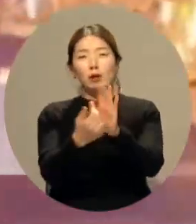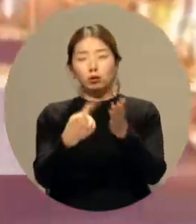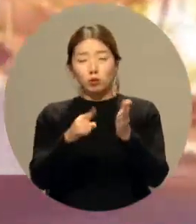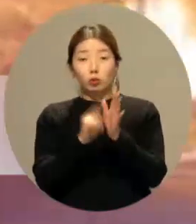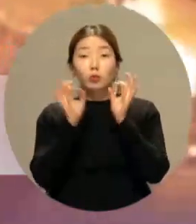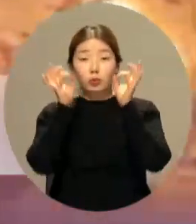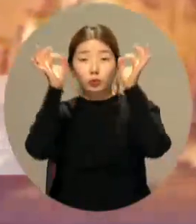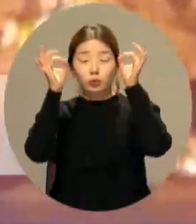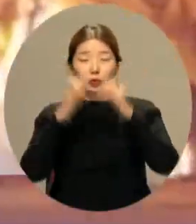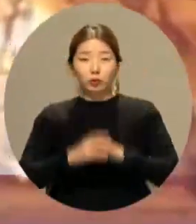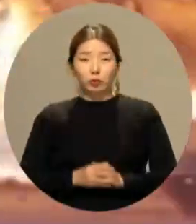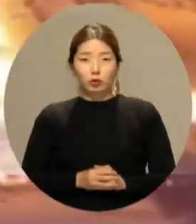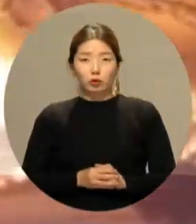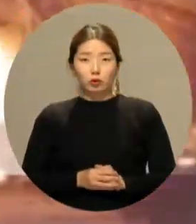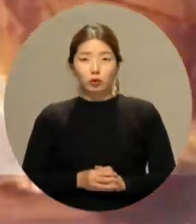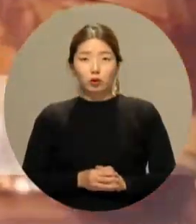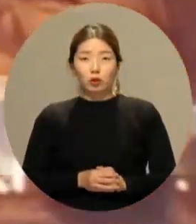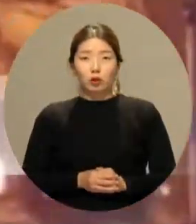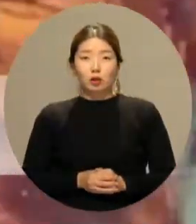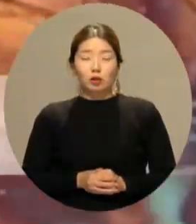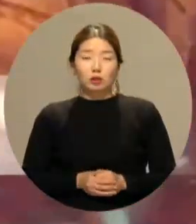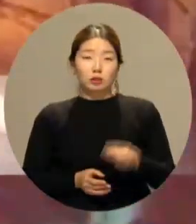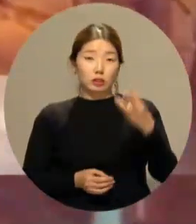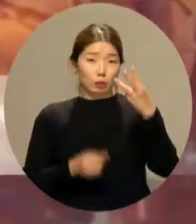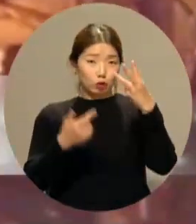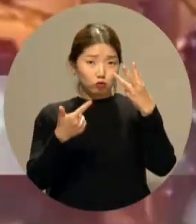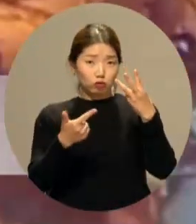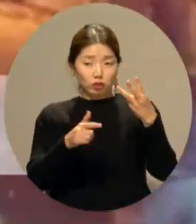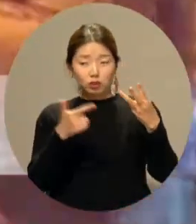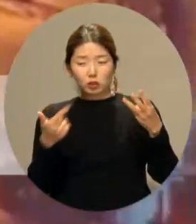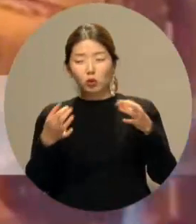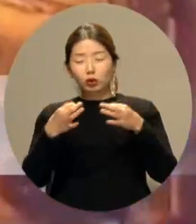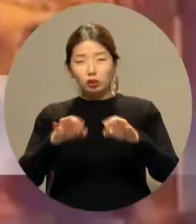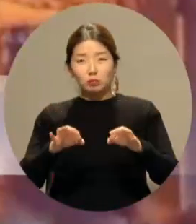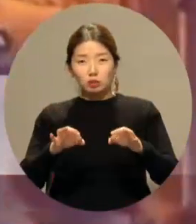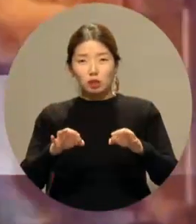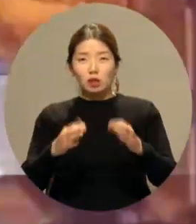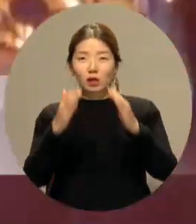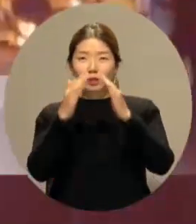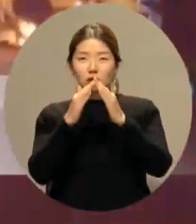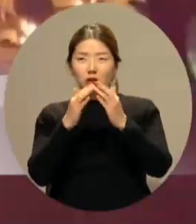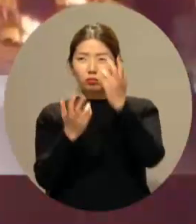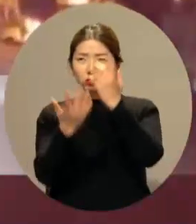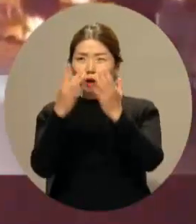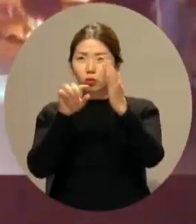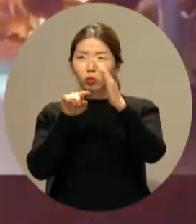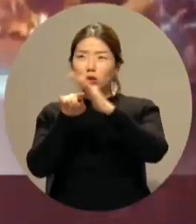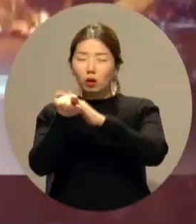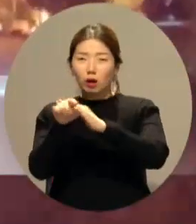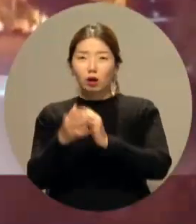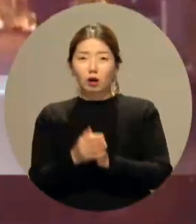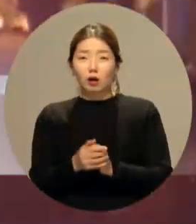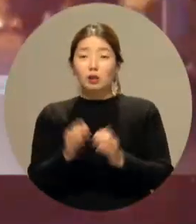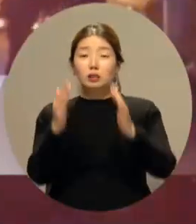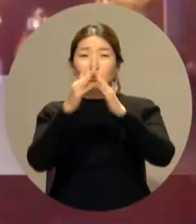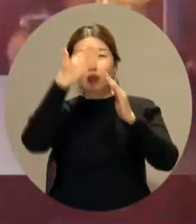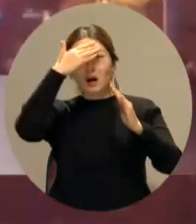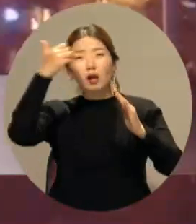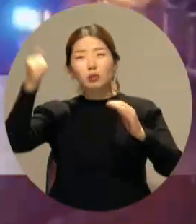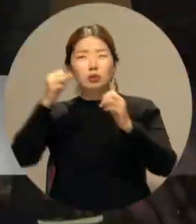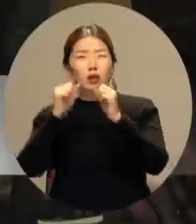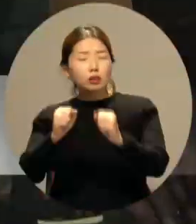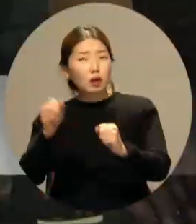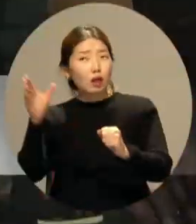방침입니다 성소방교는 지난 6일 저녁 김제시 금산면 주택화재 현장에 출동해 집안의